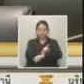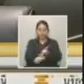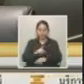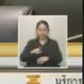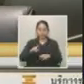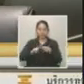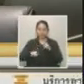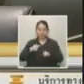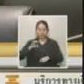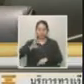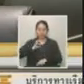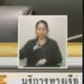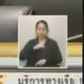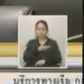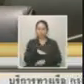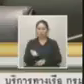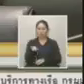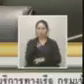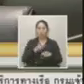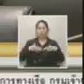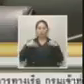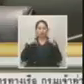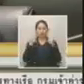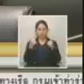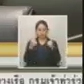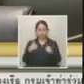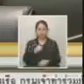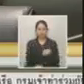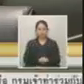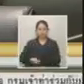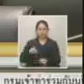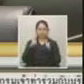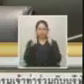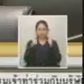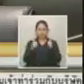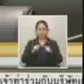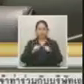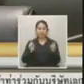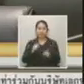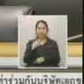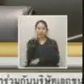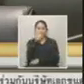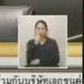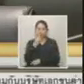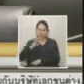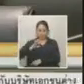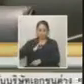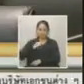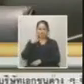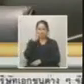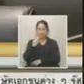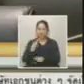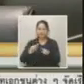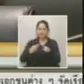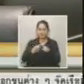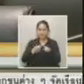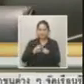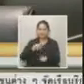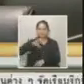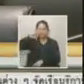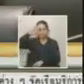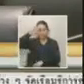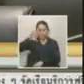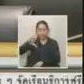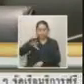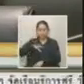แรงเช่นนี้ตลอดไปหากมีวันใดที่เพื่อนสมาชิกท่านใดก็ตามต้องเจ็บป่วยด้วยโรคร้ายเช่นมะ